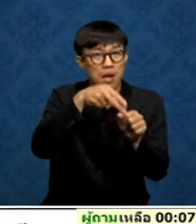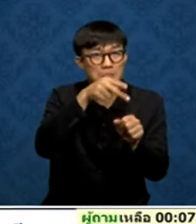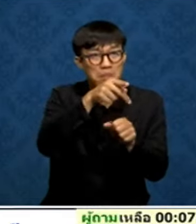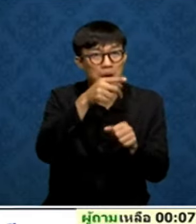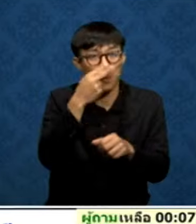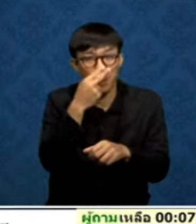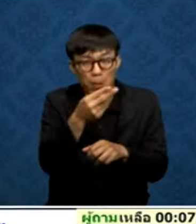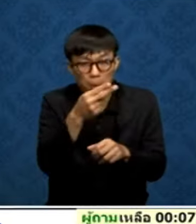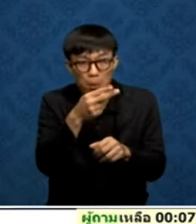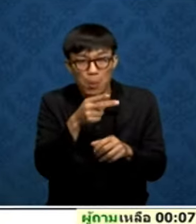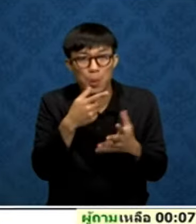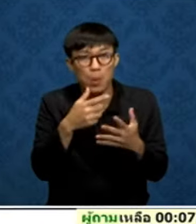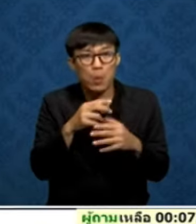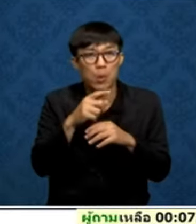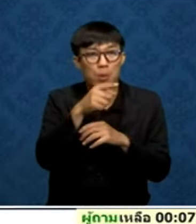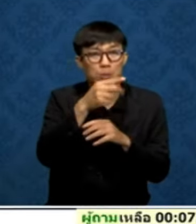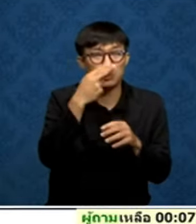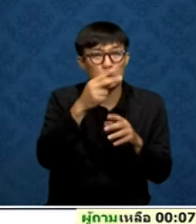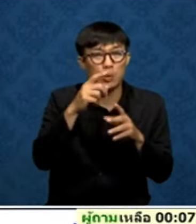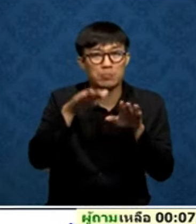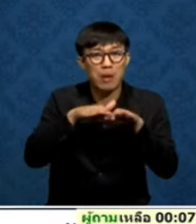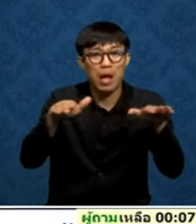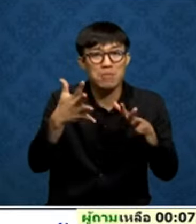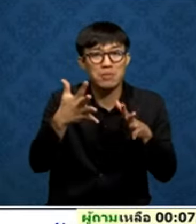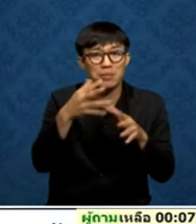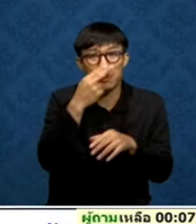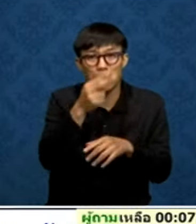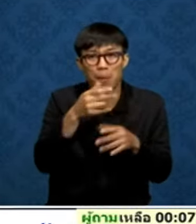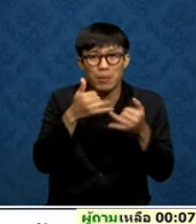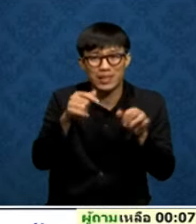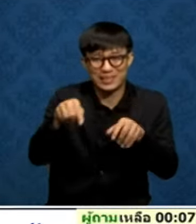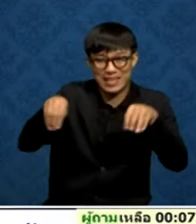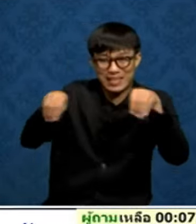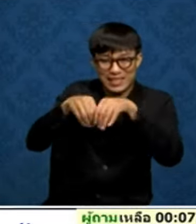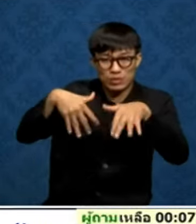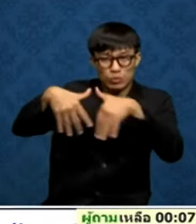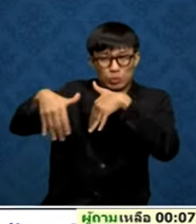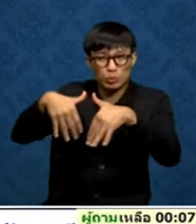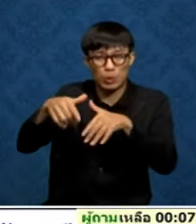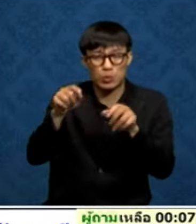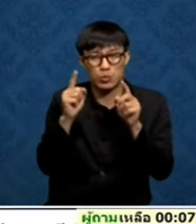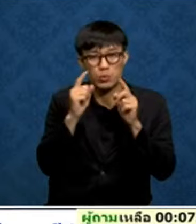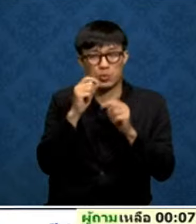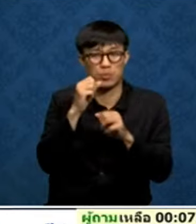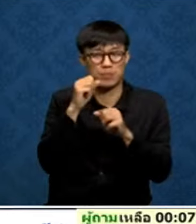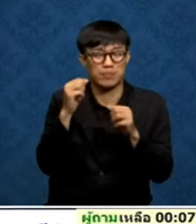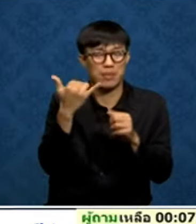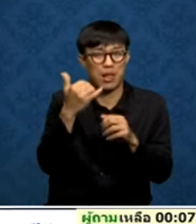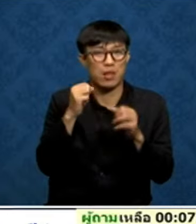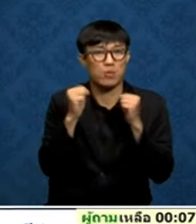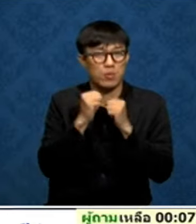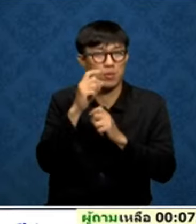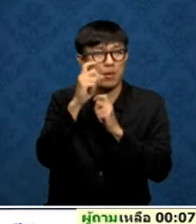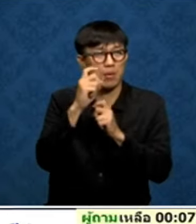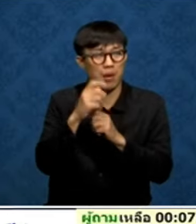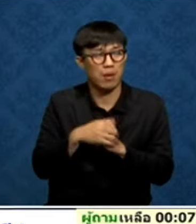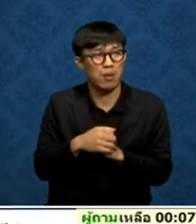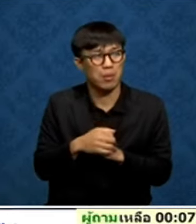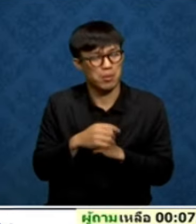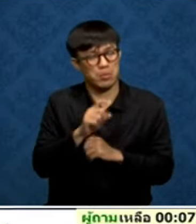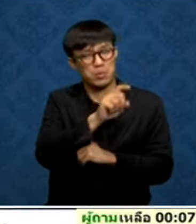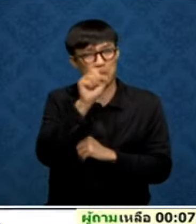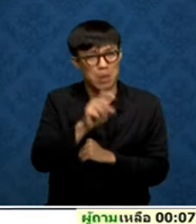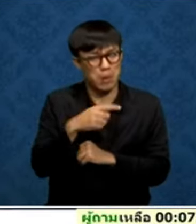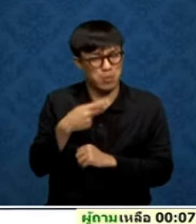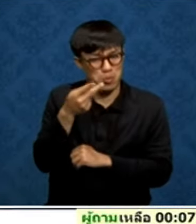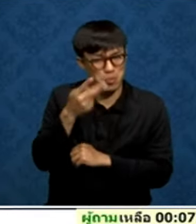แบบนี้ครับแล้วอยู่กลางชุมชนครับทำไมเรายังปล่อยให้เรื่องแบบนี้เกิดขึ้นซ้ำแล้วซ้ำเล่าครับเรากำลังเอาอะไรไปแลกกับเม็ดเงินการลงทุนครับ